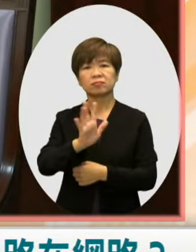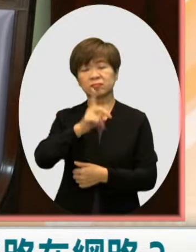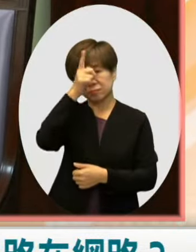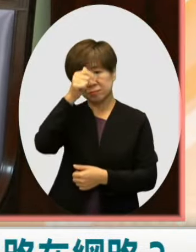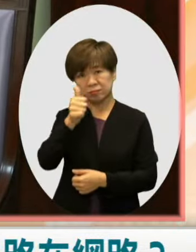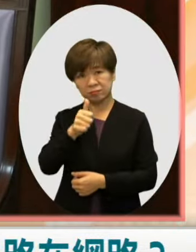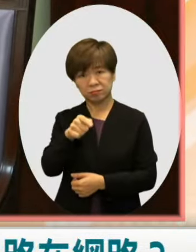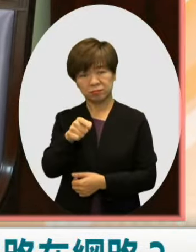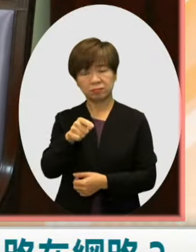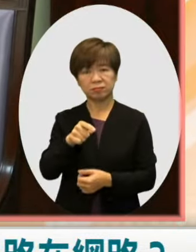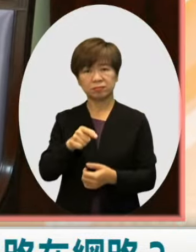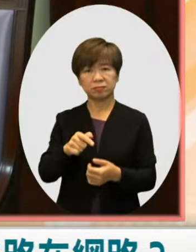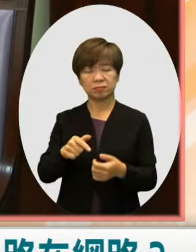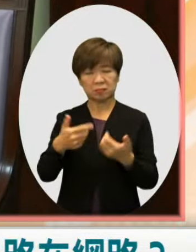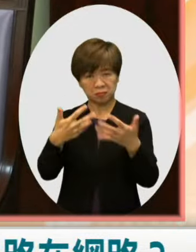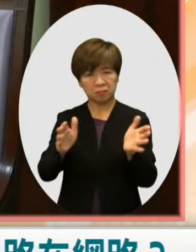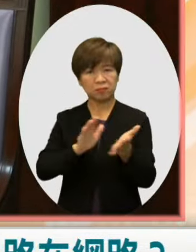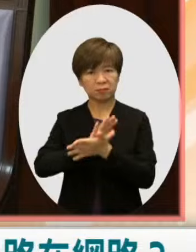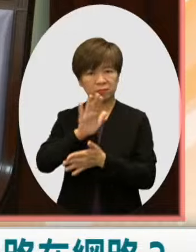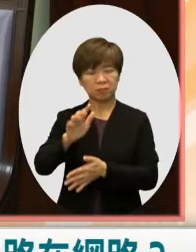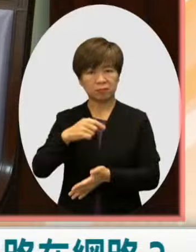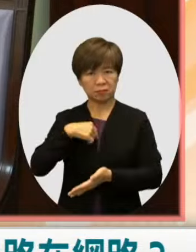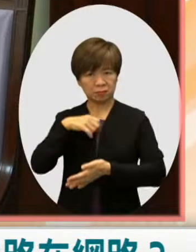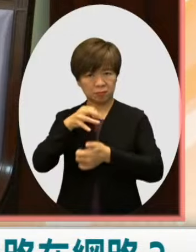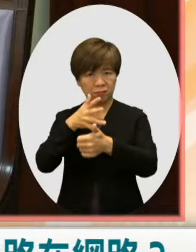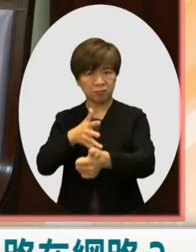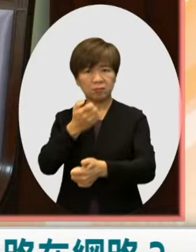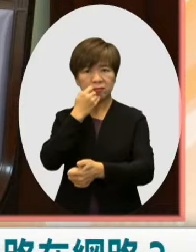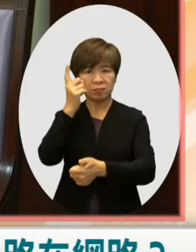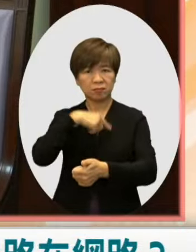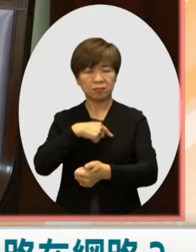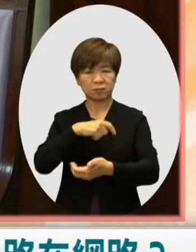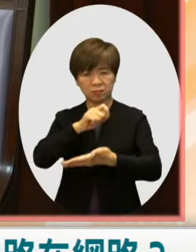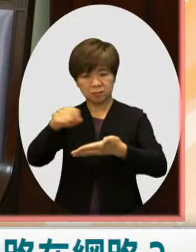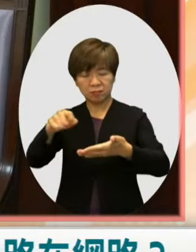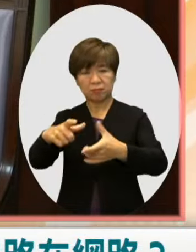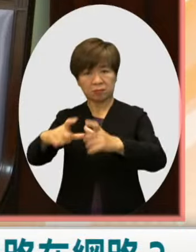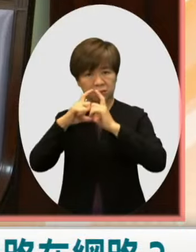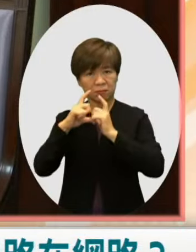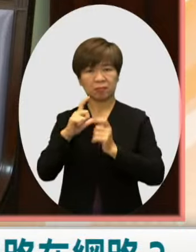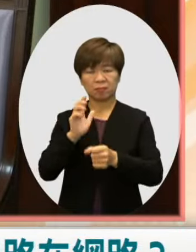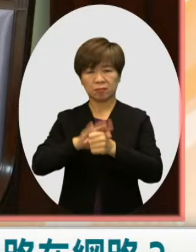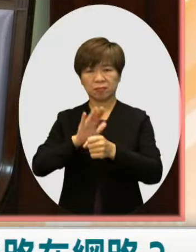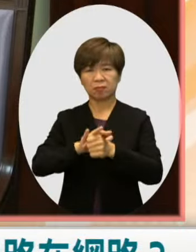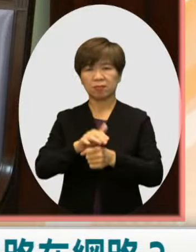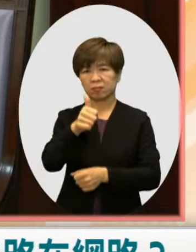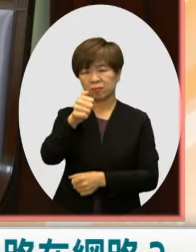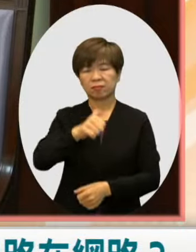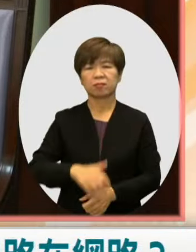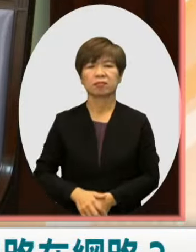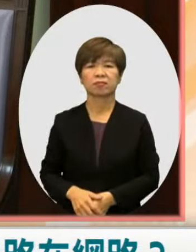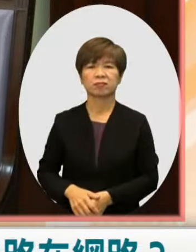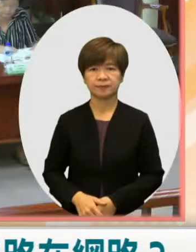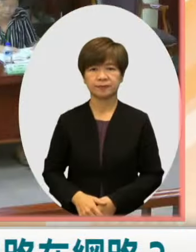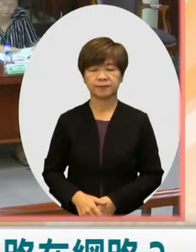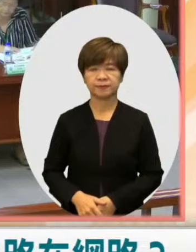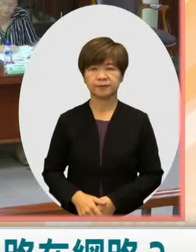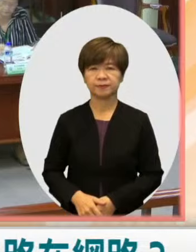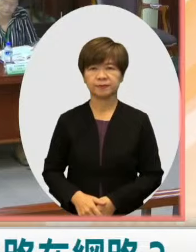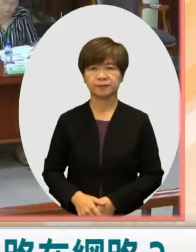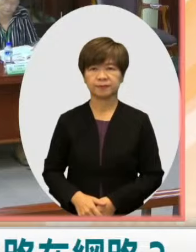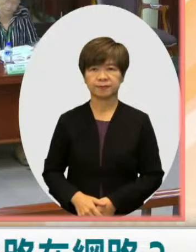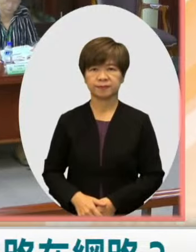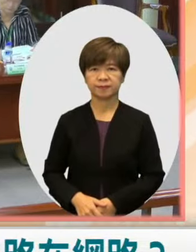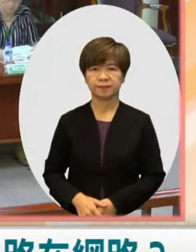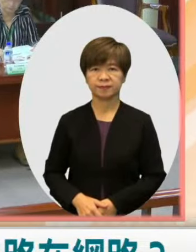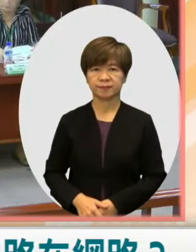啊，好，所以。邱柏雄大法官才问伊讲：“你到底你的范围，你的范围伫倒位？你的定义伫倒位？”